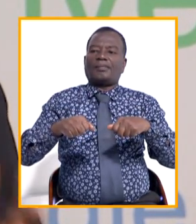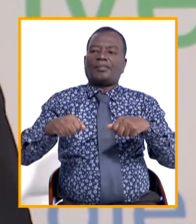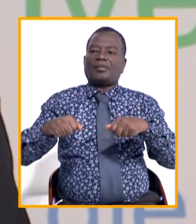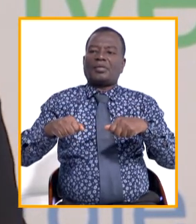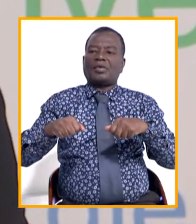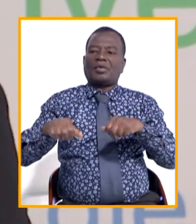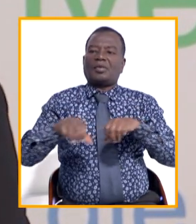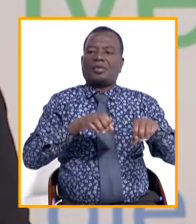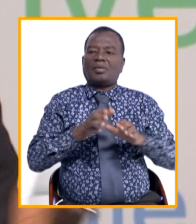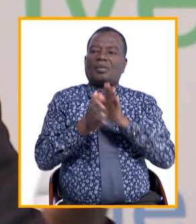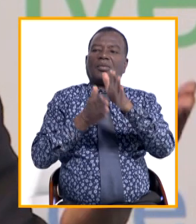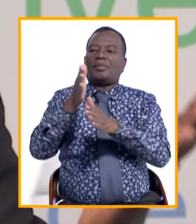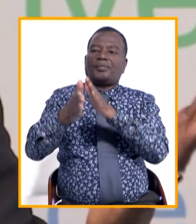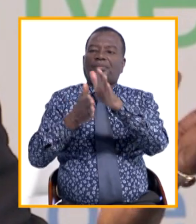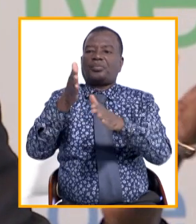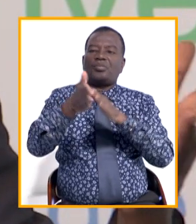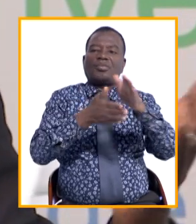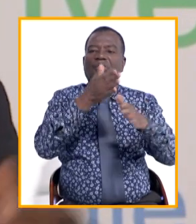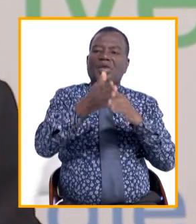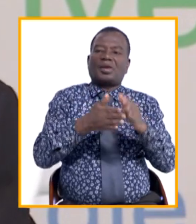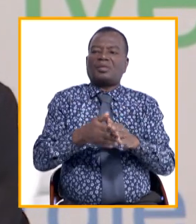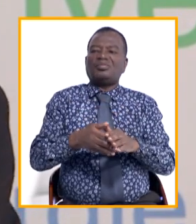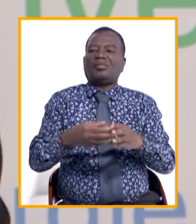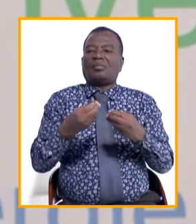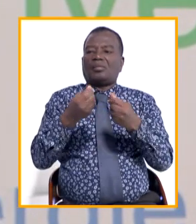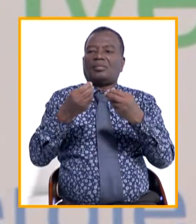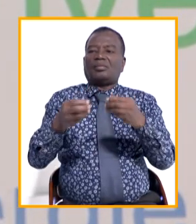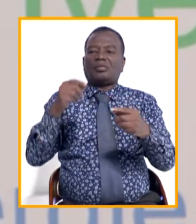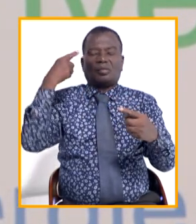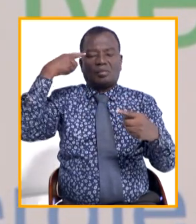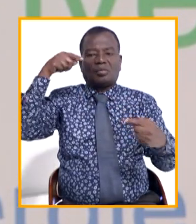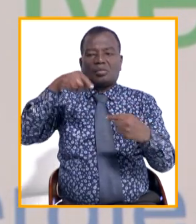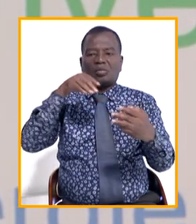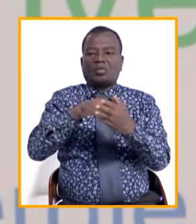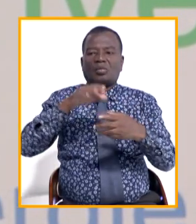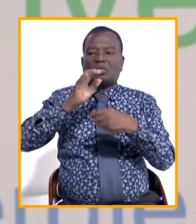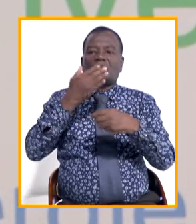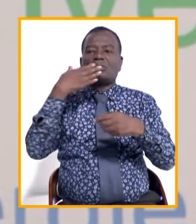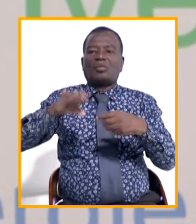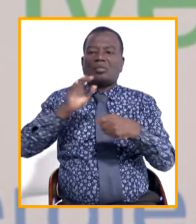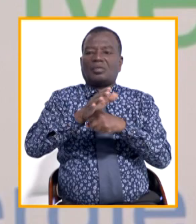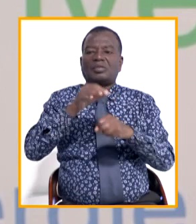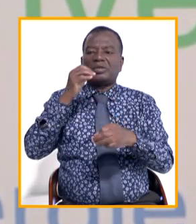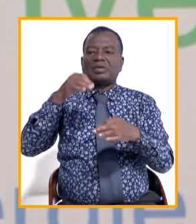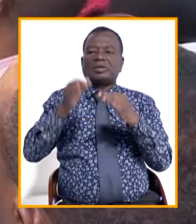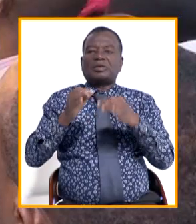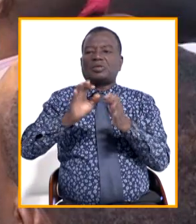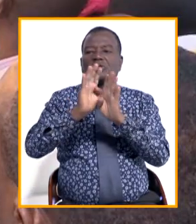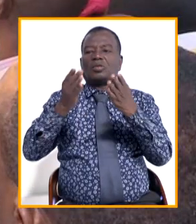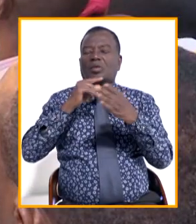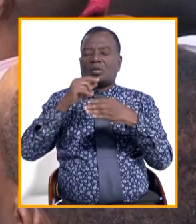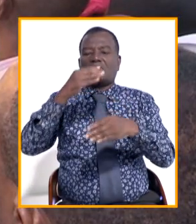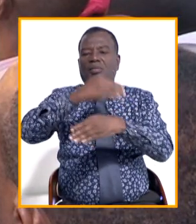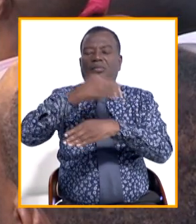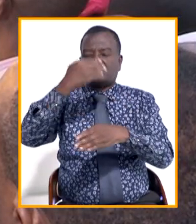faire circuler les produits alimentaires pour lutter contre la nutrition si on n'ouvre pas les frontières?